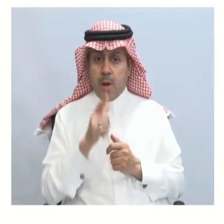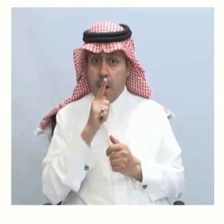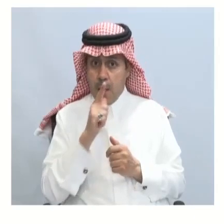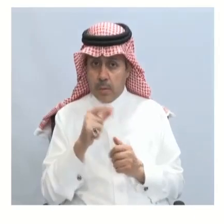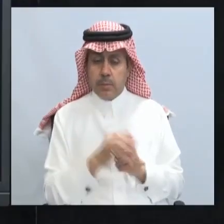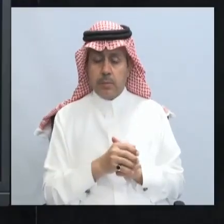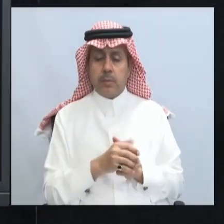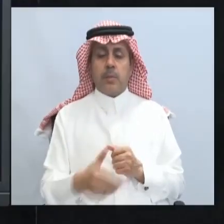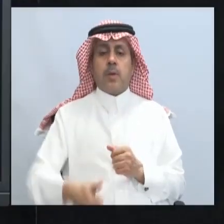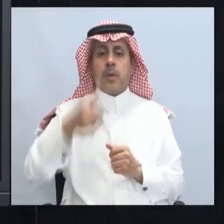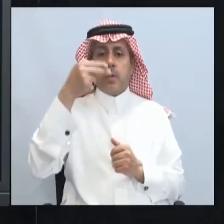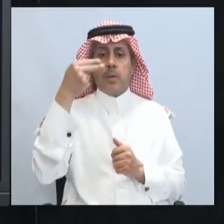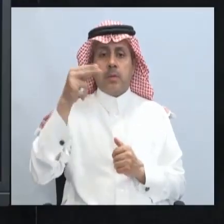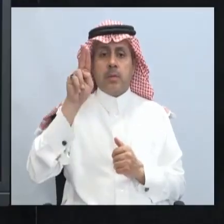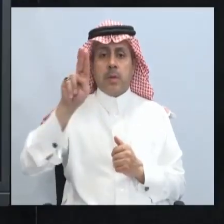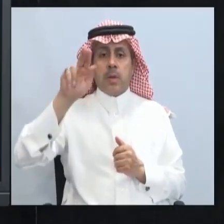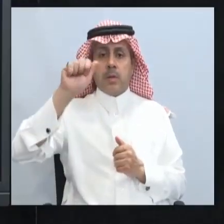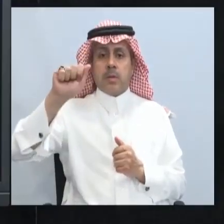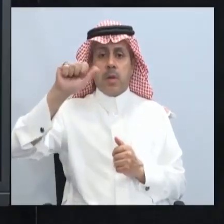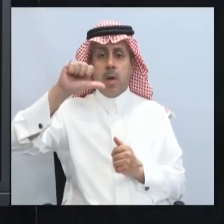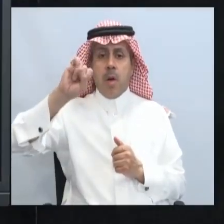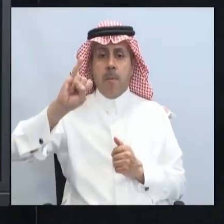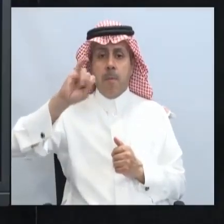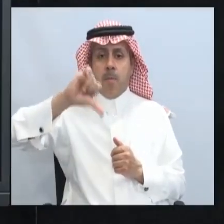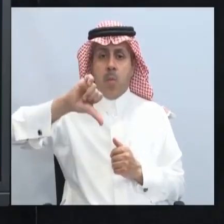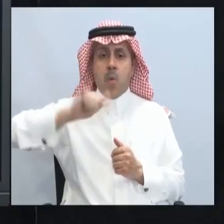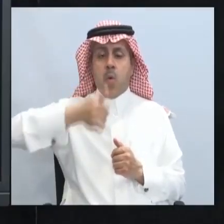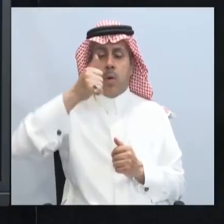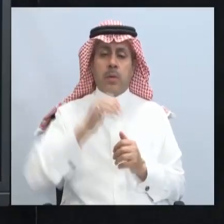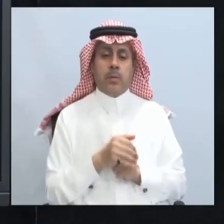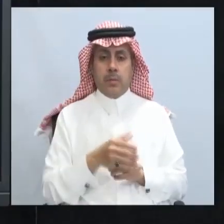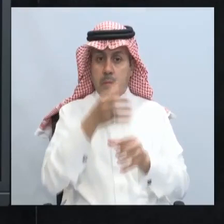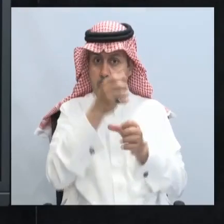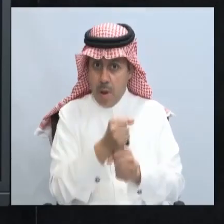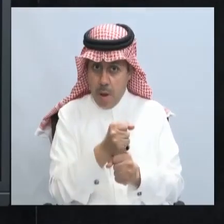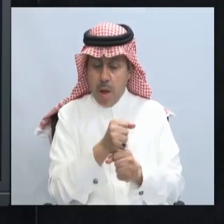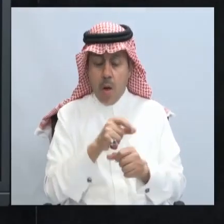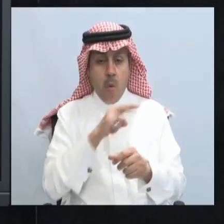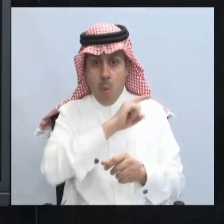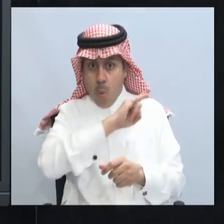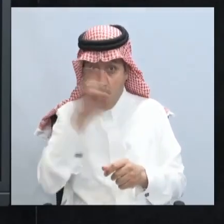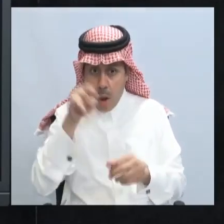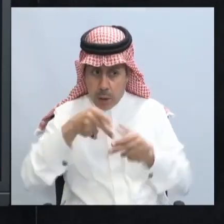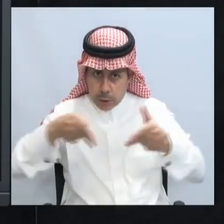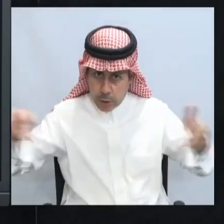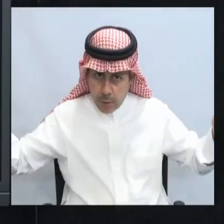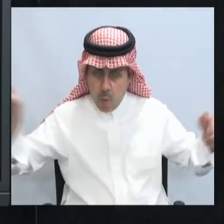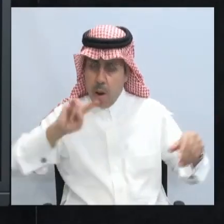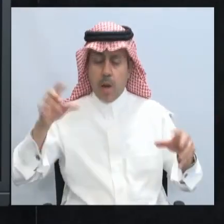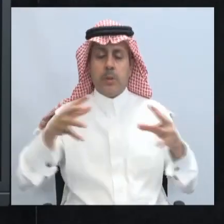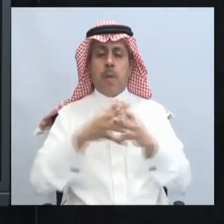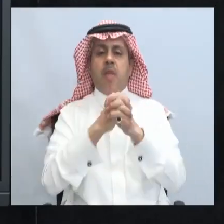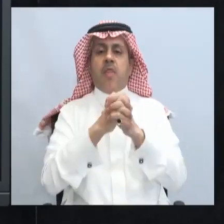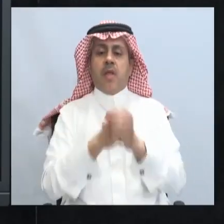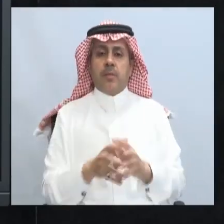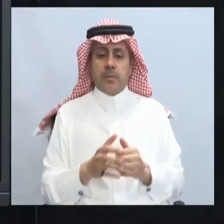واعتصموا بحبل الله جميعا ولا تفرقوا ولا تفرقوا فهنا يعطينا اشاره